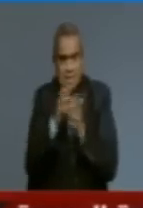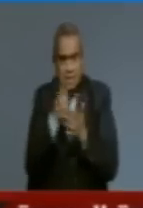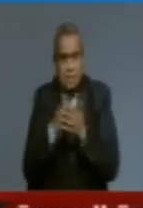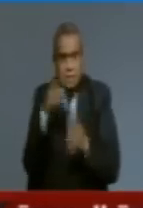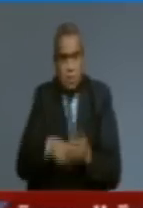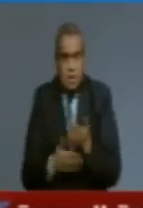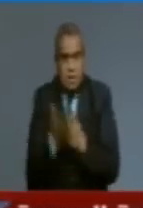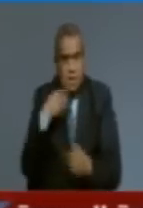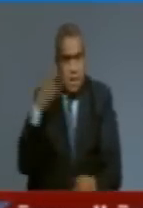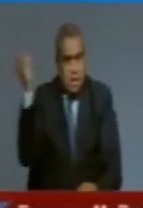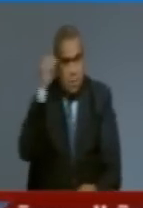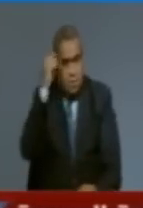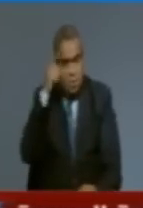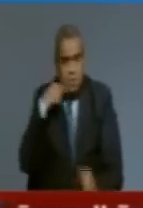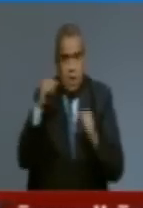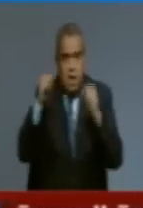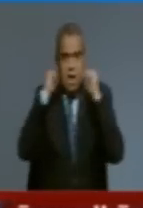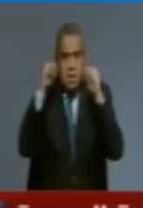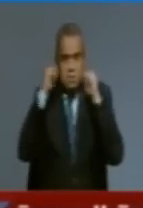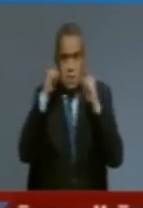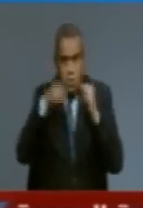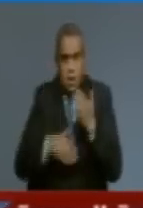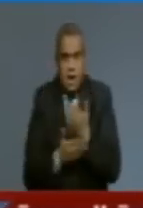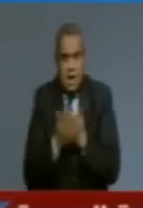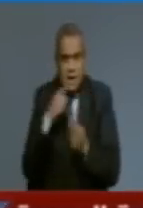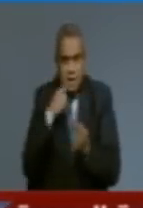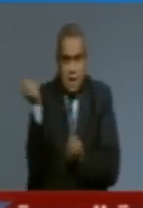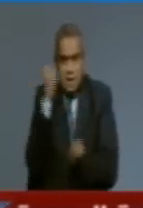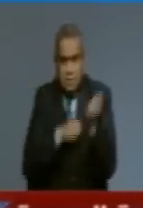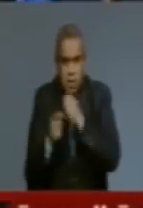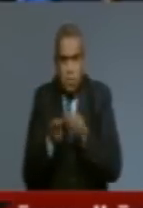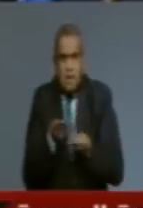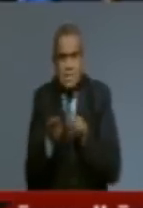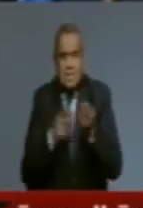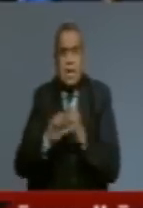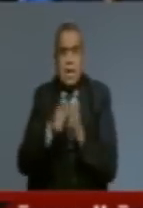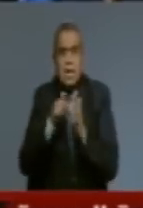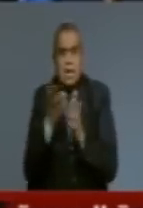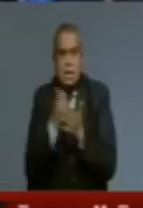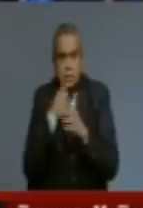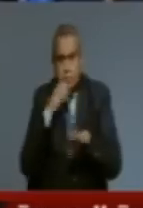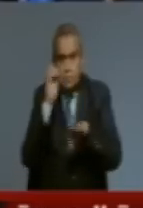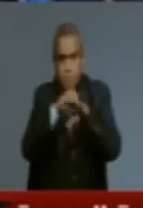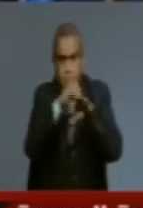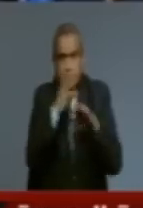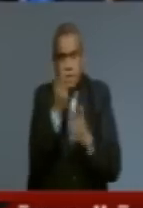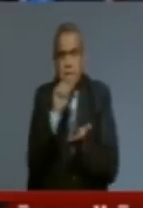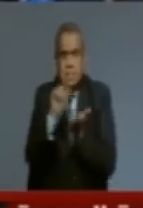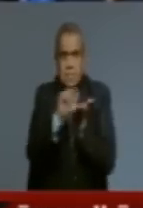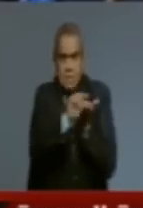الثورة الرابعة الصناعية والتكنولوجية ستتطلب من الدول